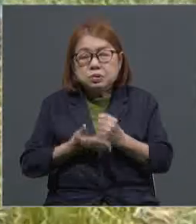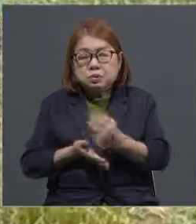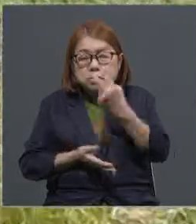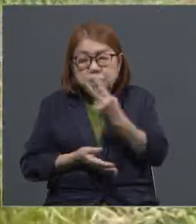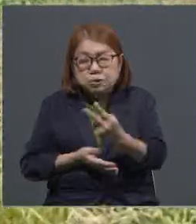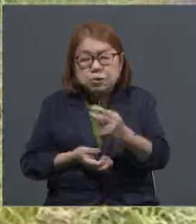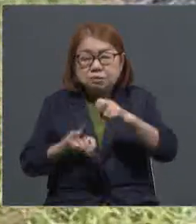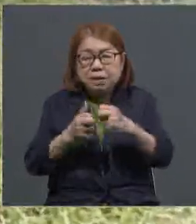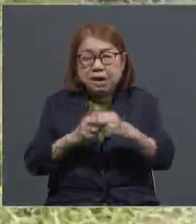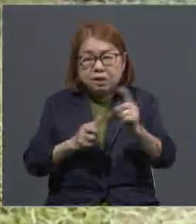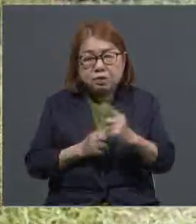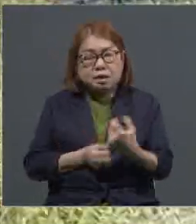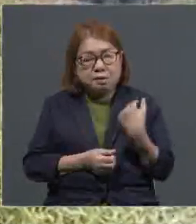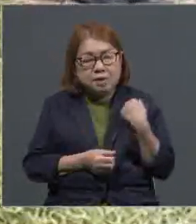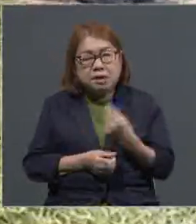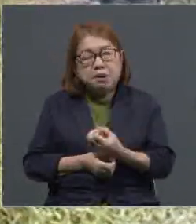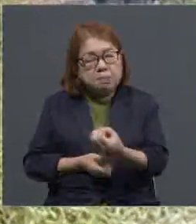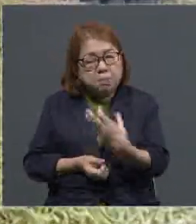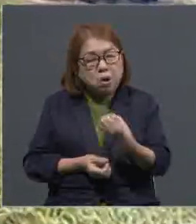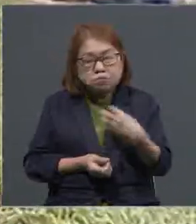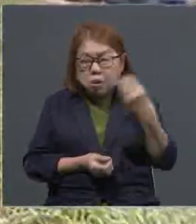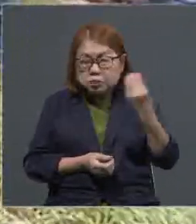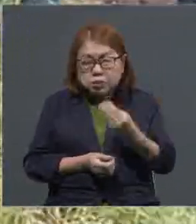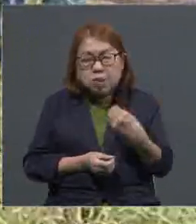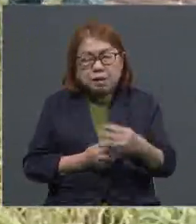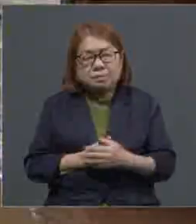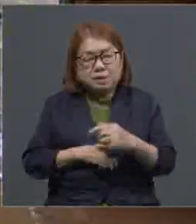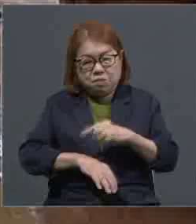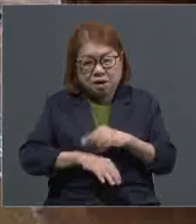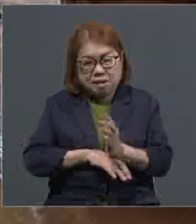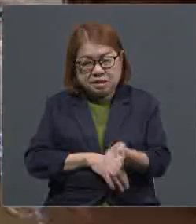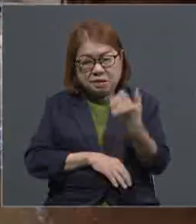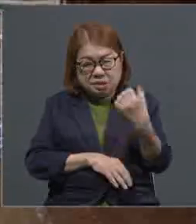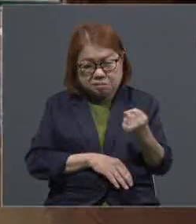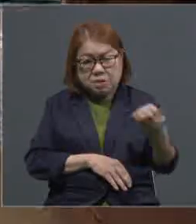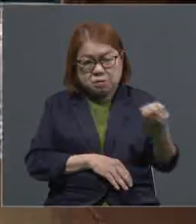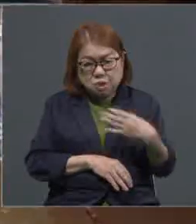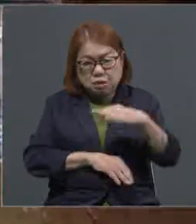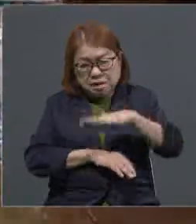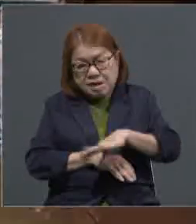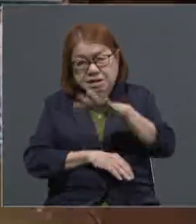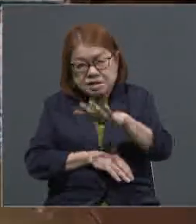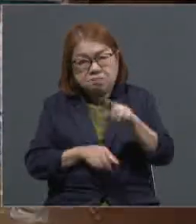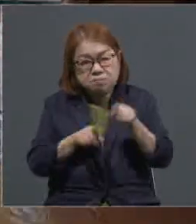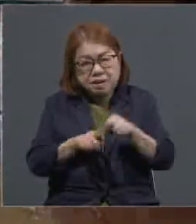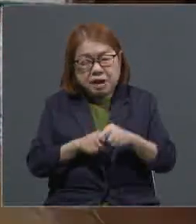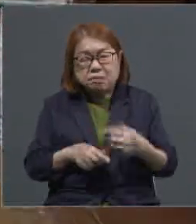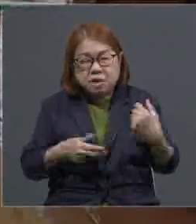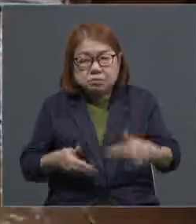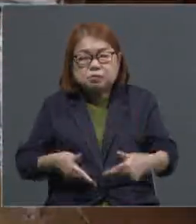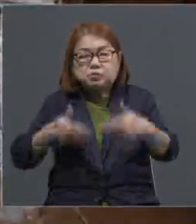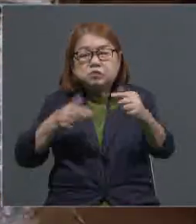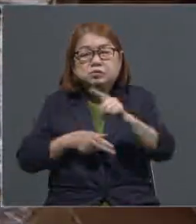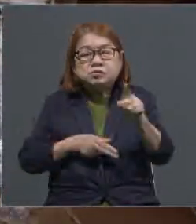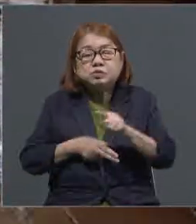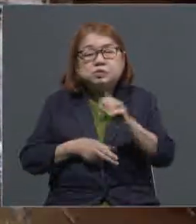สถานการณ์แล้วก็ให้รายงานเข้ามาทุกวันวันละ 2ครั้งตอน 10:00นแล้วก็ 16:00นผ่านการประชุมระบบทางไกลร่วม